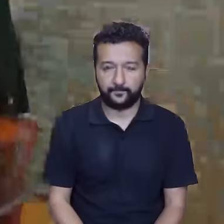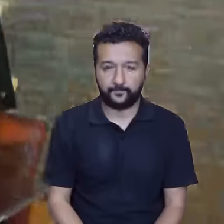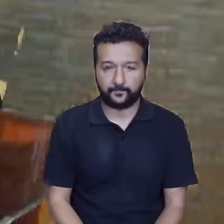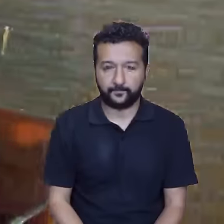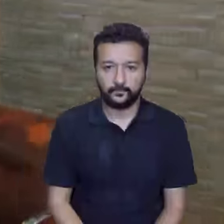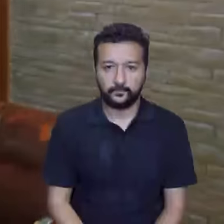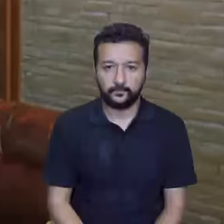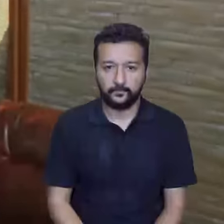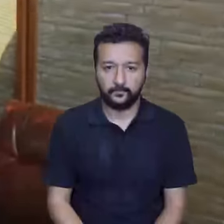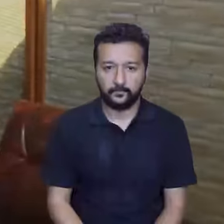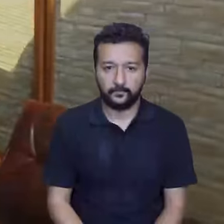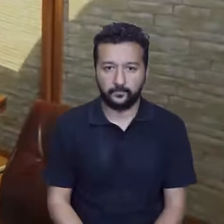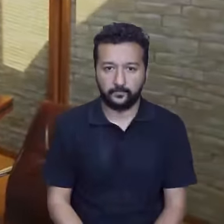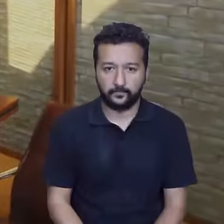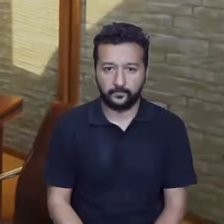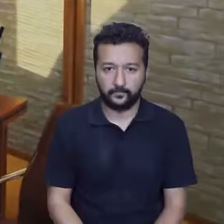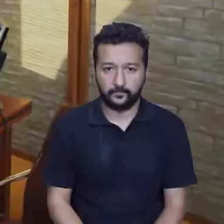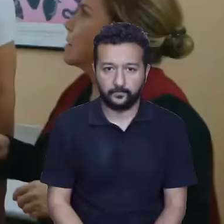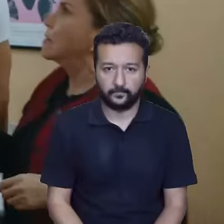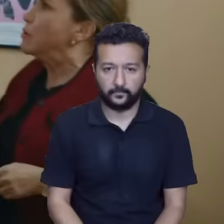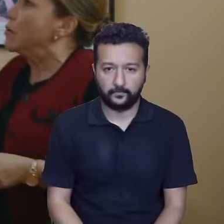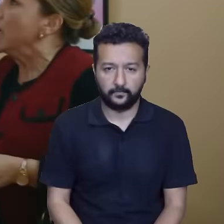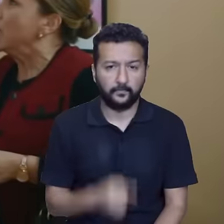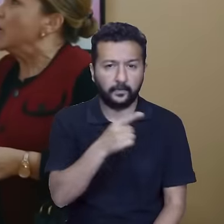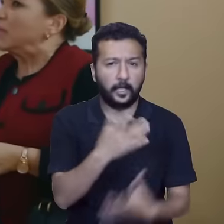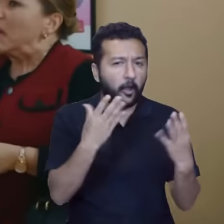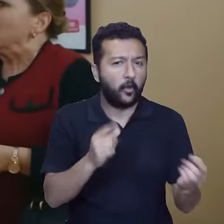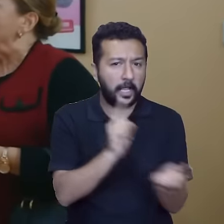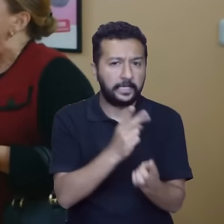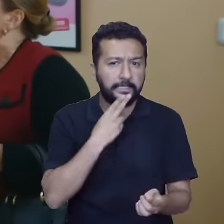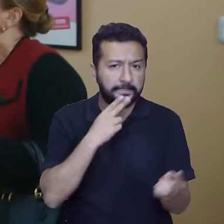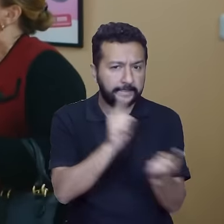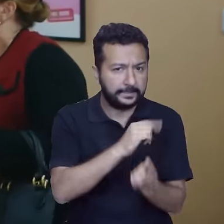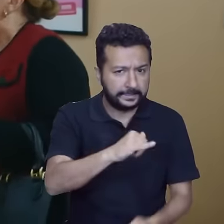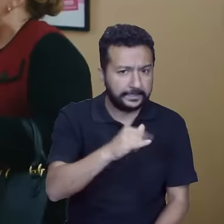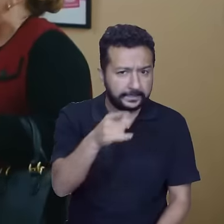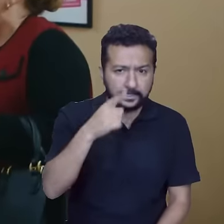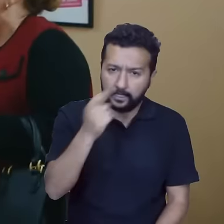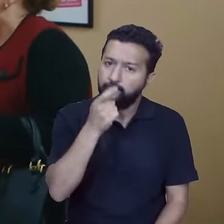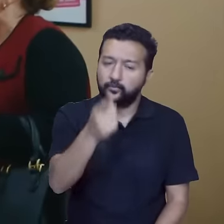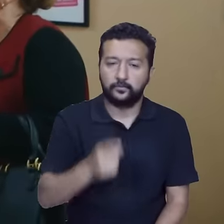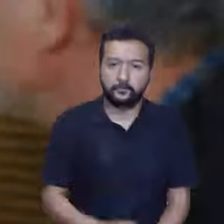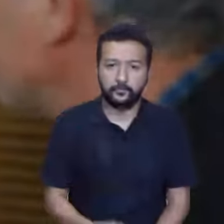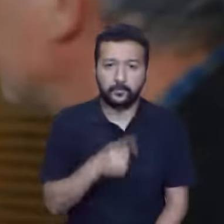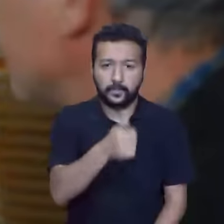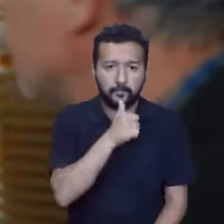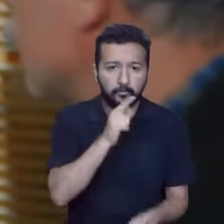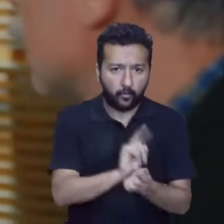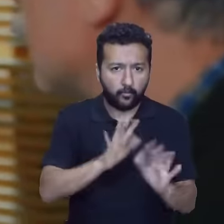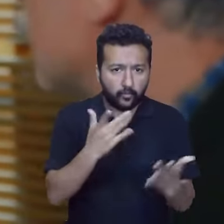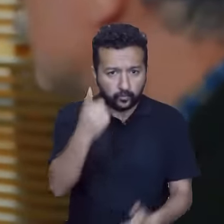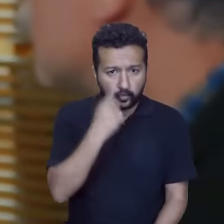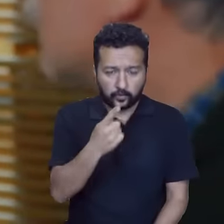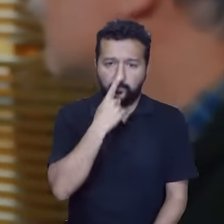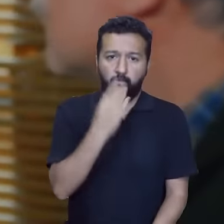Tarık'ı paravanın arkasına çekti, Münir tabağı kokladı. Ne öyle? Kızın ağzının burnunun içine girmişsin. Ya baba bozuk mu